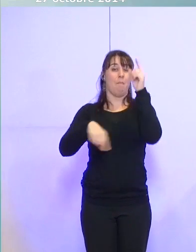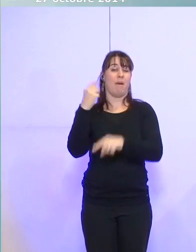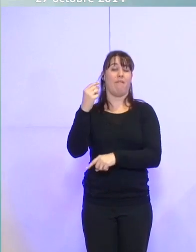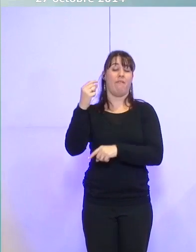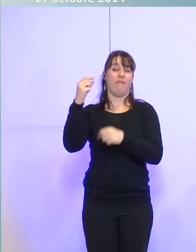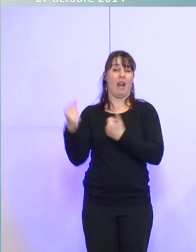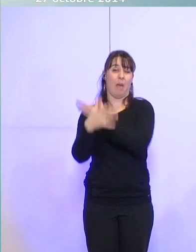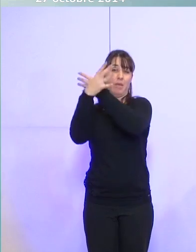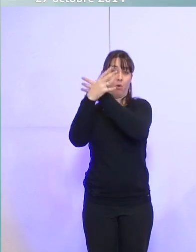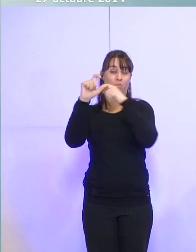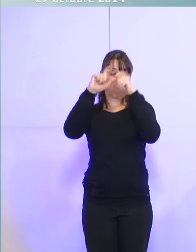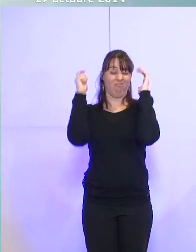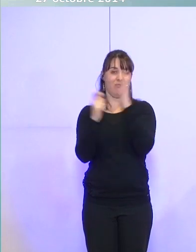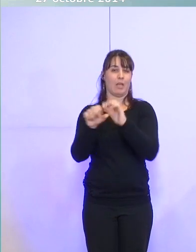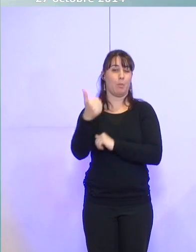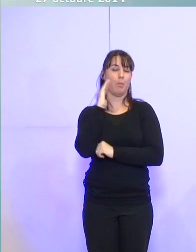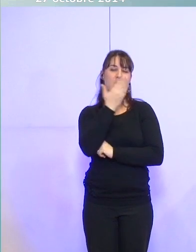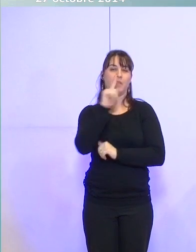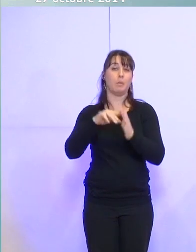1er janvier 2015.